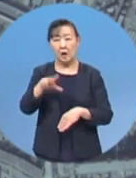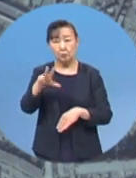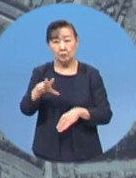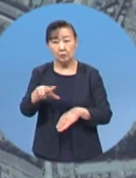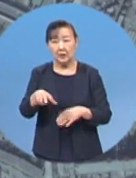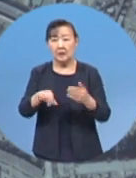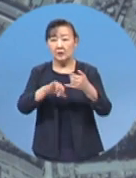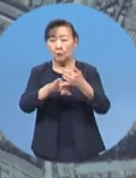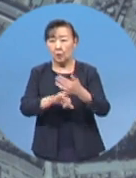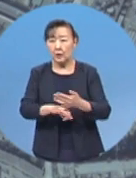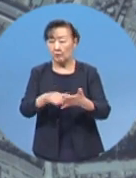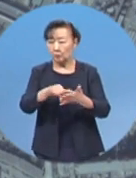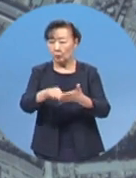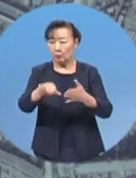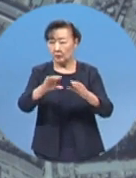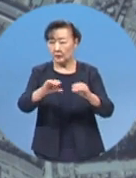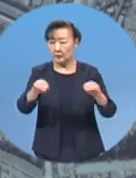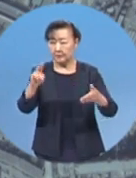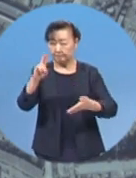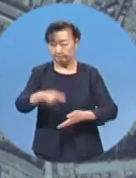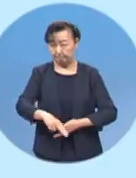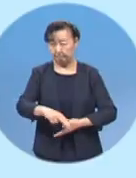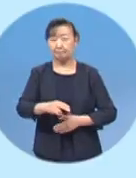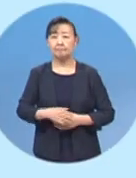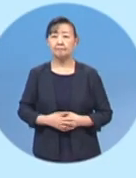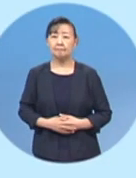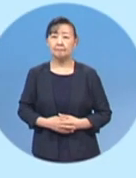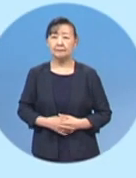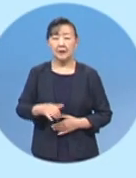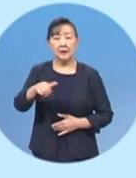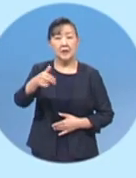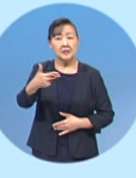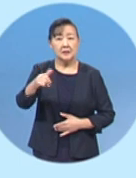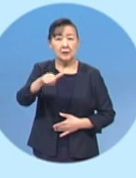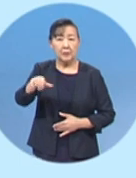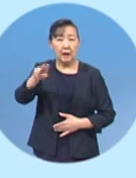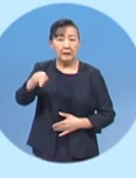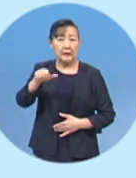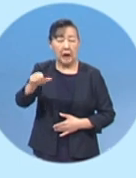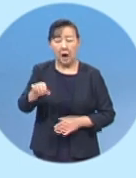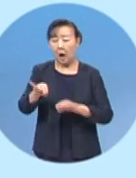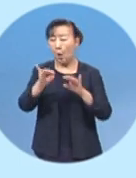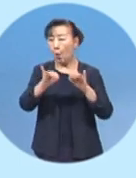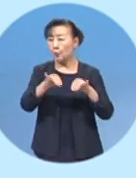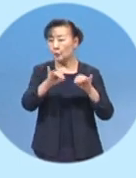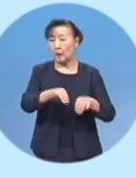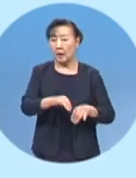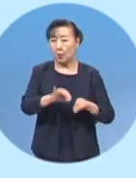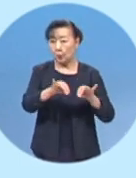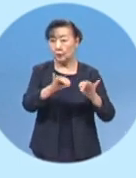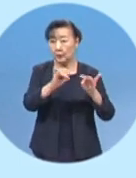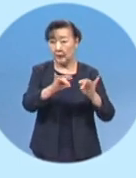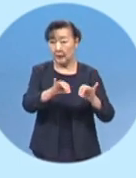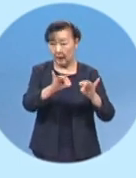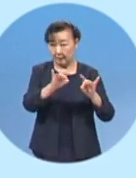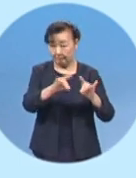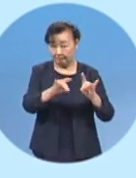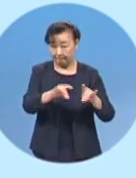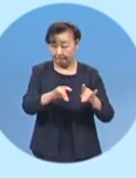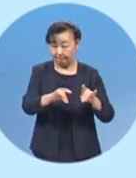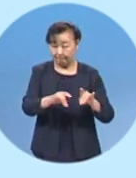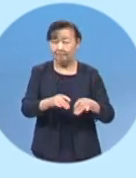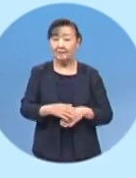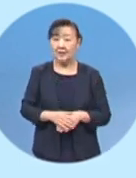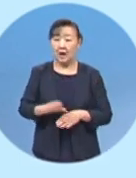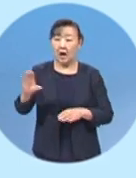録湿地に認定されました。シベリアやオーストラリアなど南北の国を行き来する